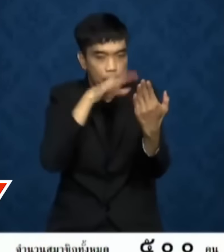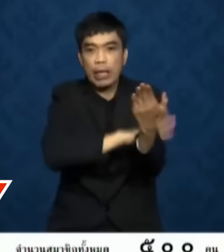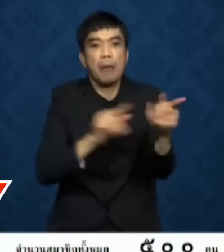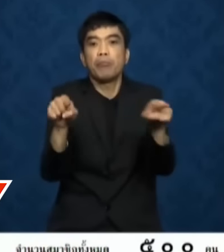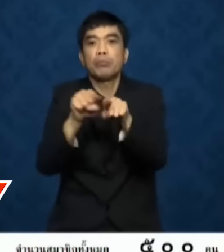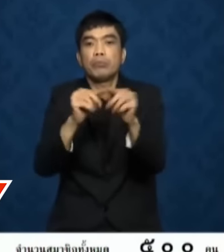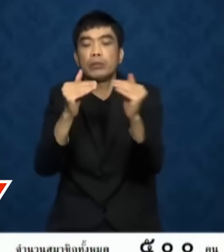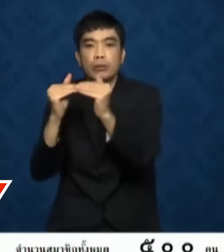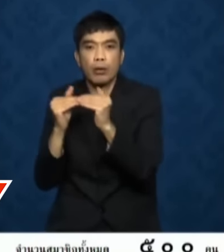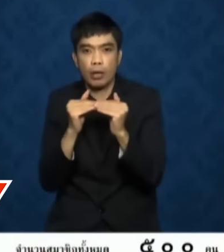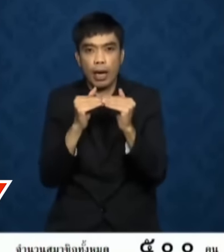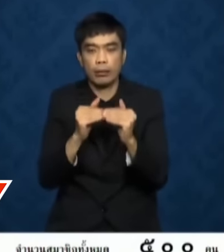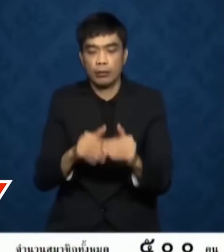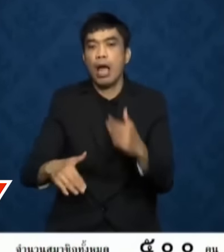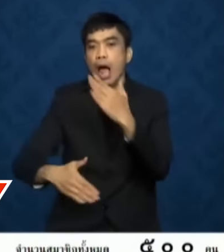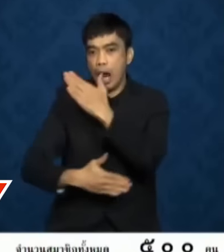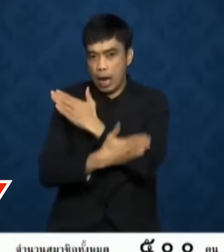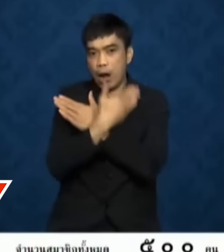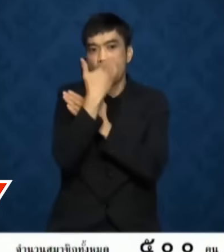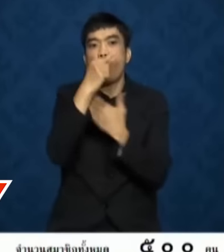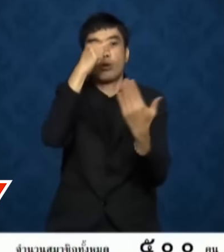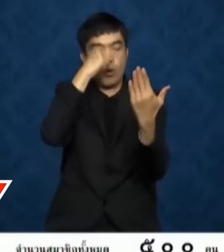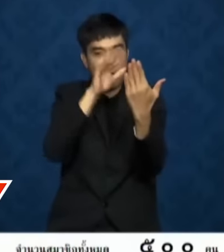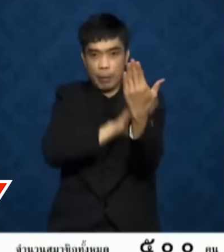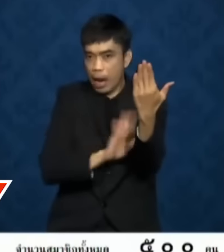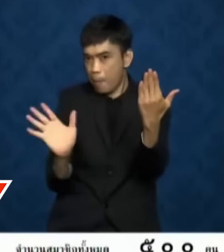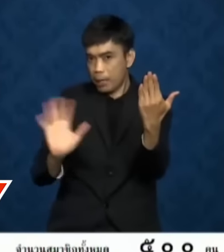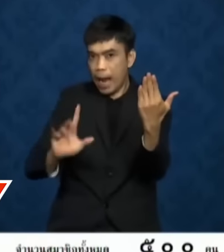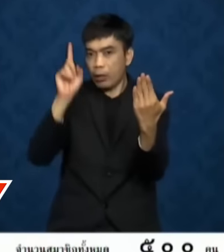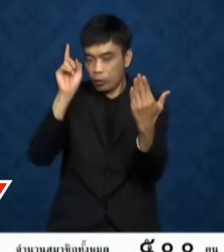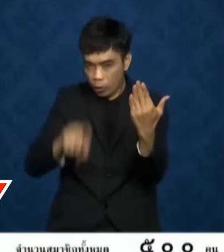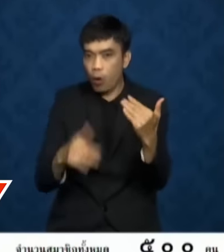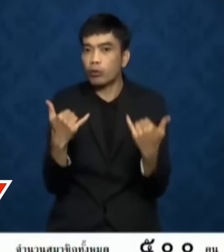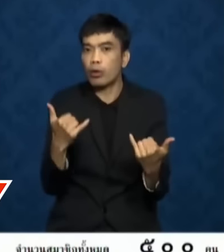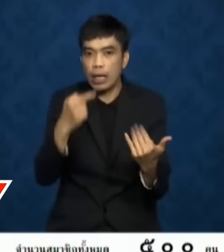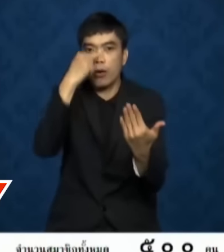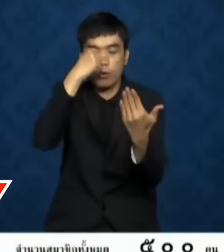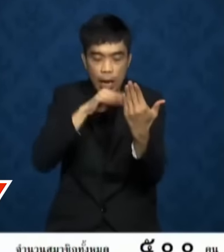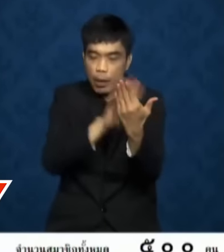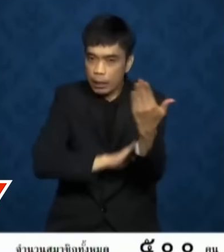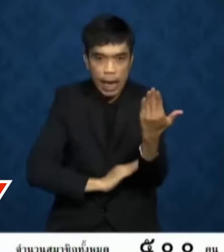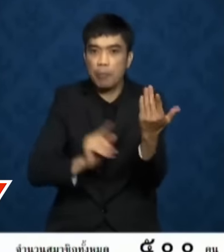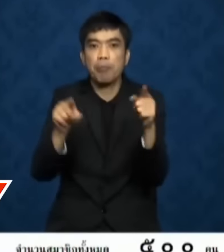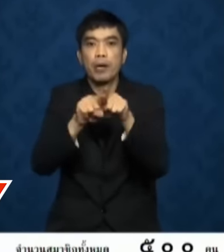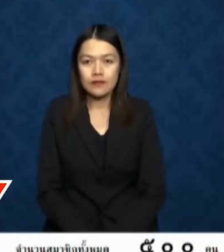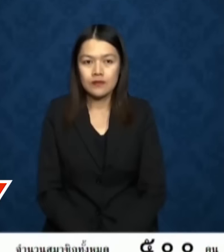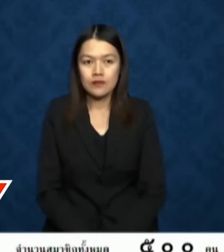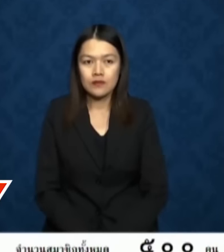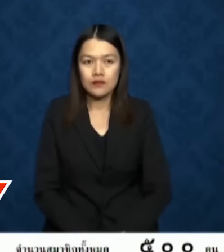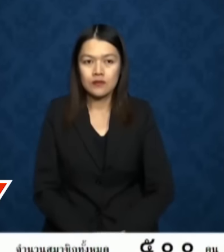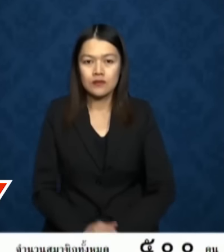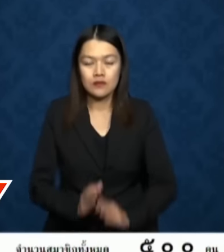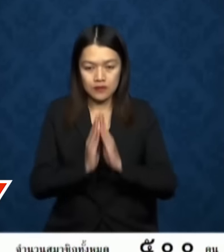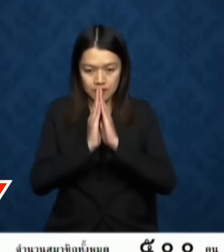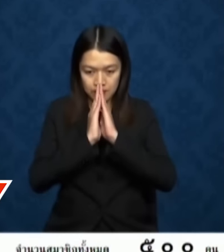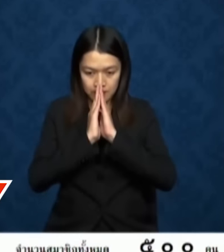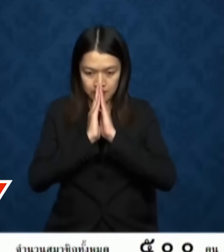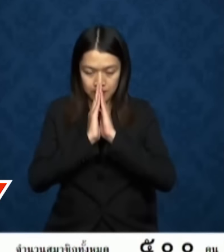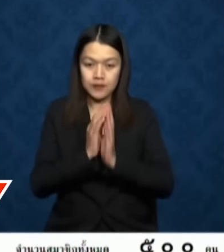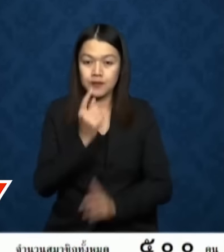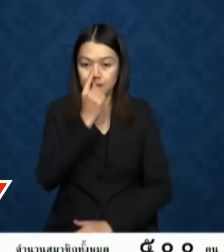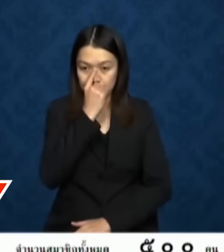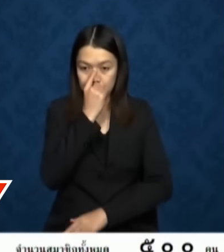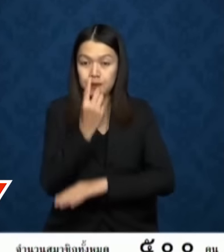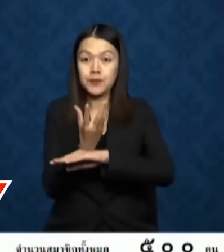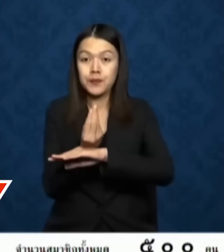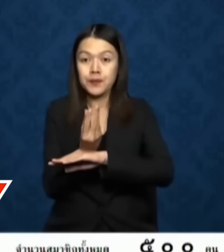ต้องไม่ใช่แค่อนาคตของชาติครับแต่เยาวชนต้องเป็นปัจจุบันของชาติด้วยเช่นกันครับขอบคุณครับท่านประธาน เรียนท่านประธานที่เคารพครับผมกลุนพ